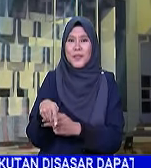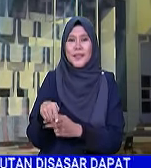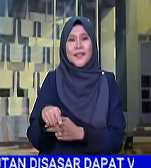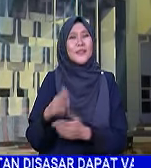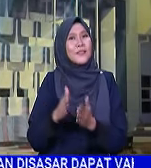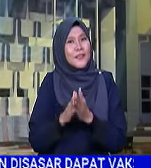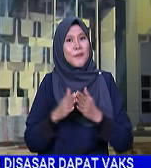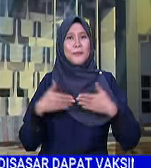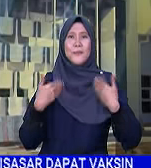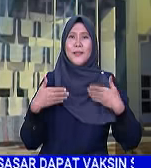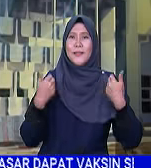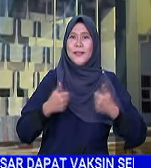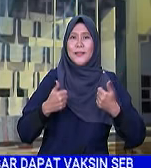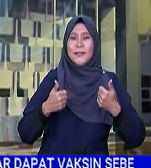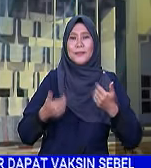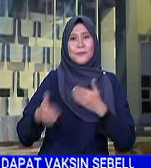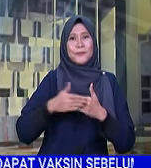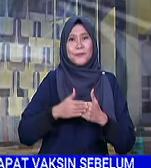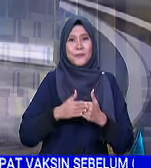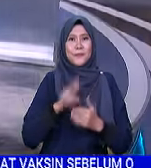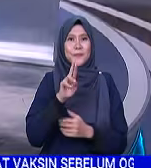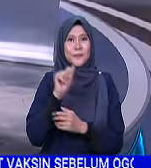Salam Aidiladha dan kembali semula ke Angkasa Puri.